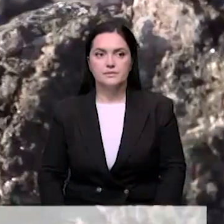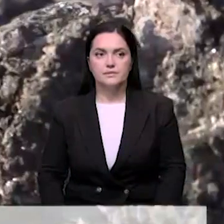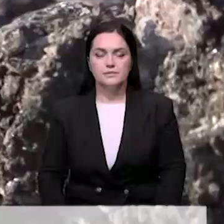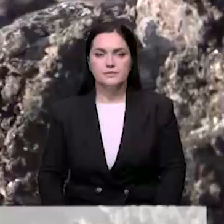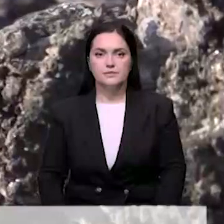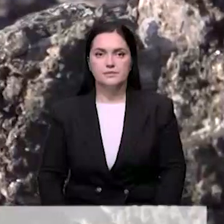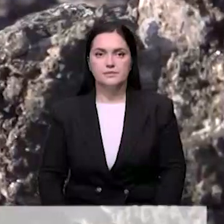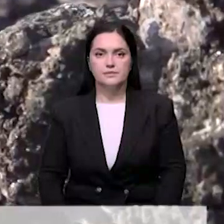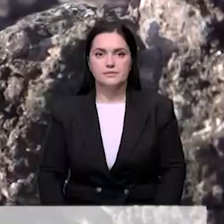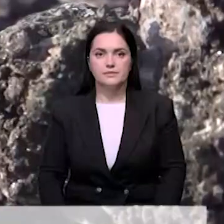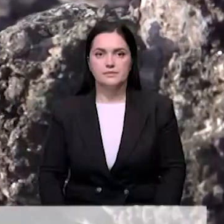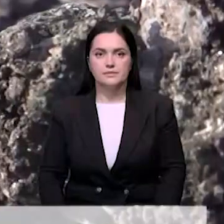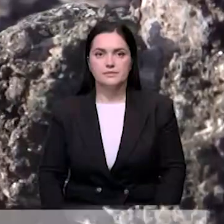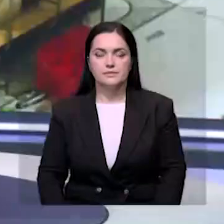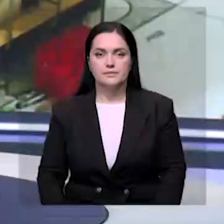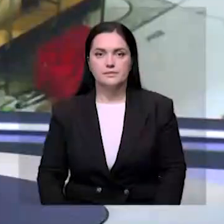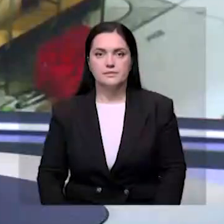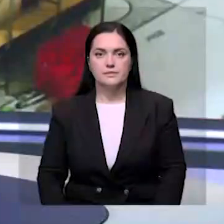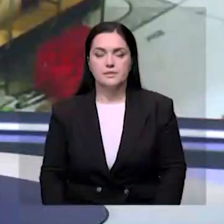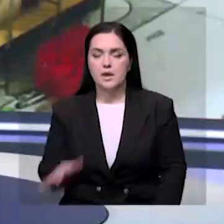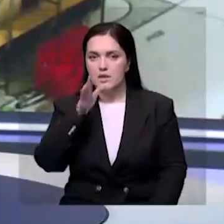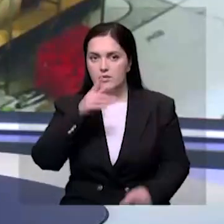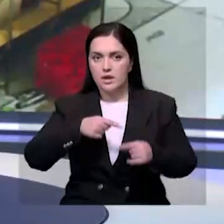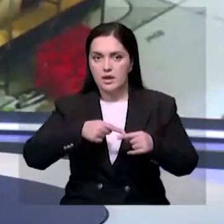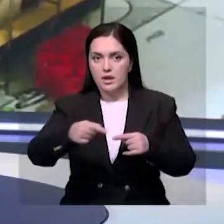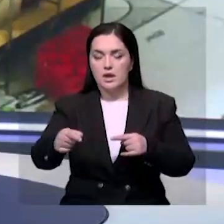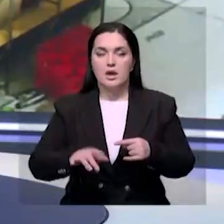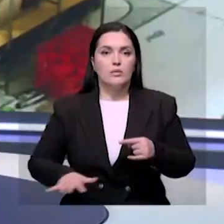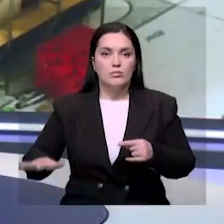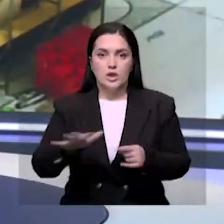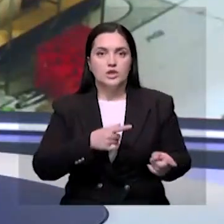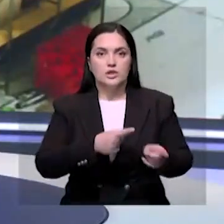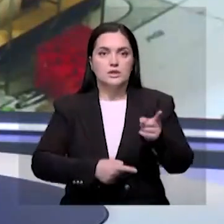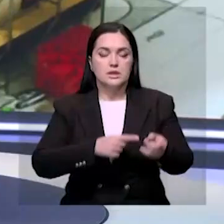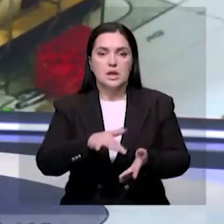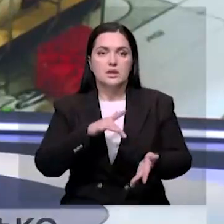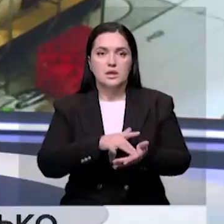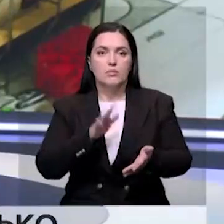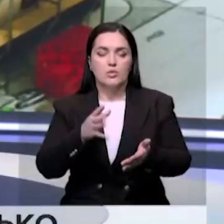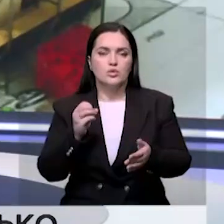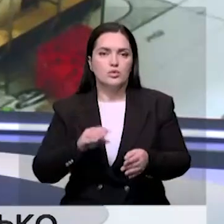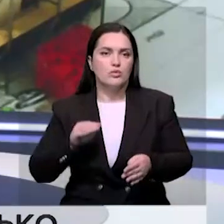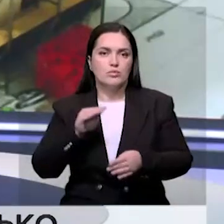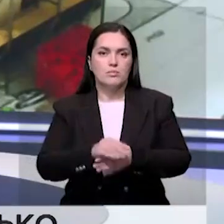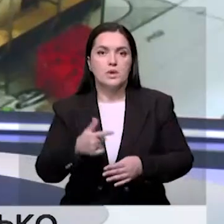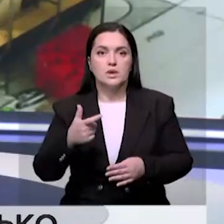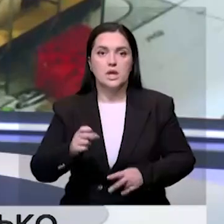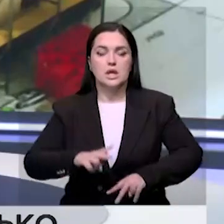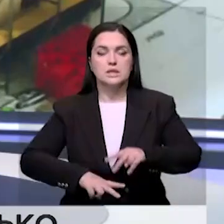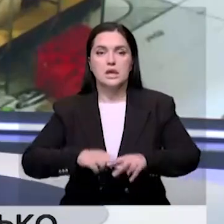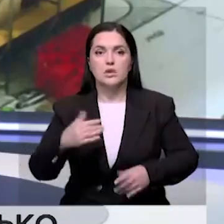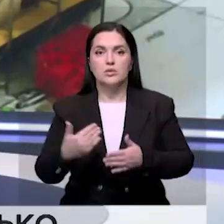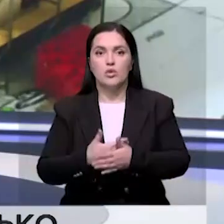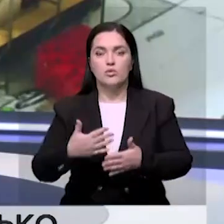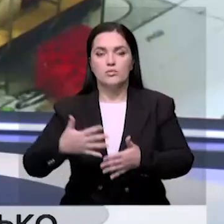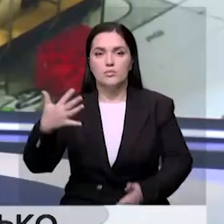область, 24 КЗ. В ближайшие годы территория ЖСК «Сгана» станет больше на несколько десятков гектаров.